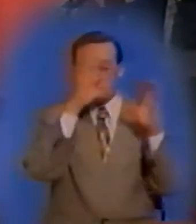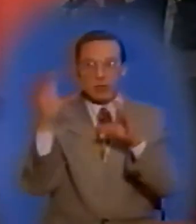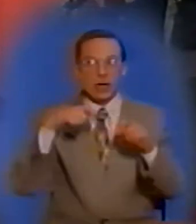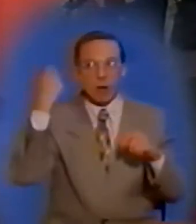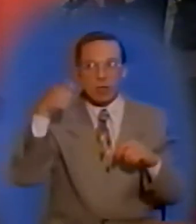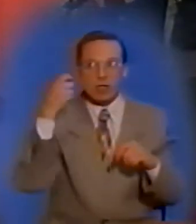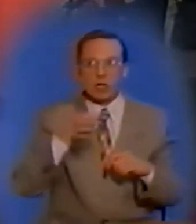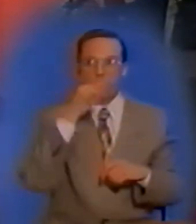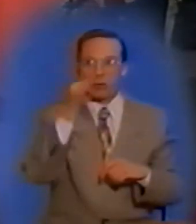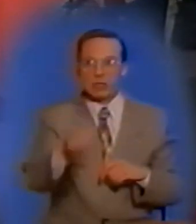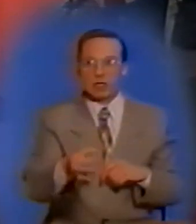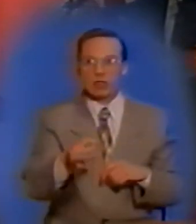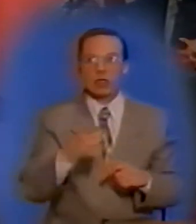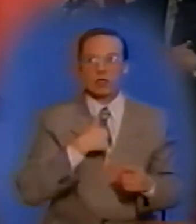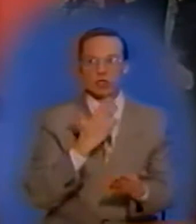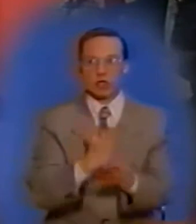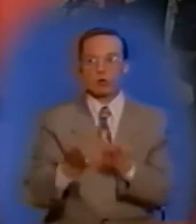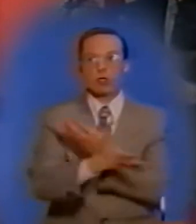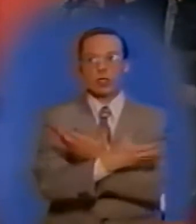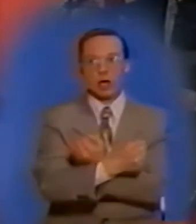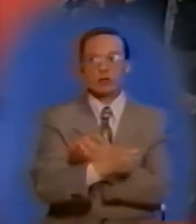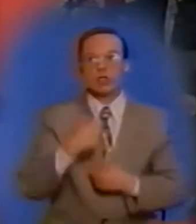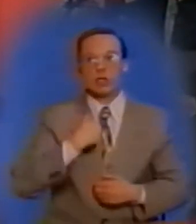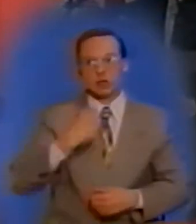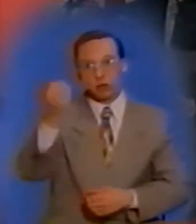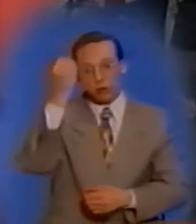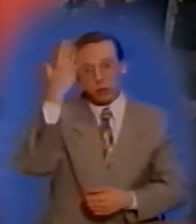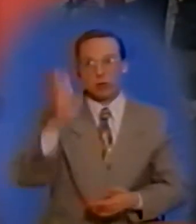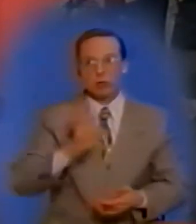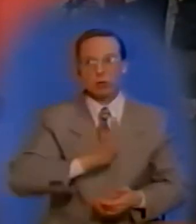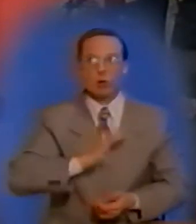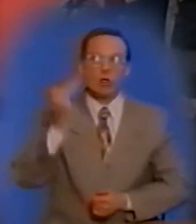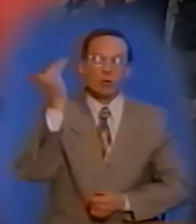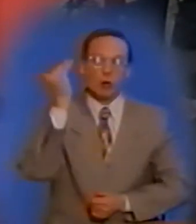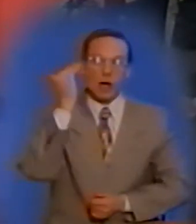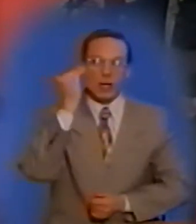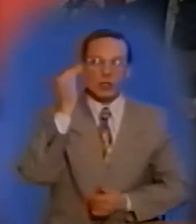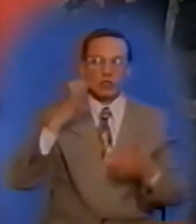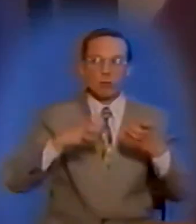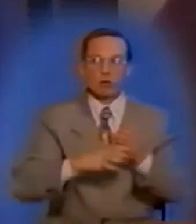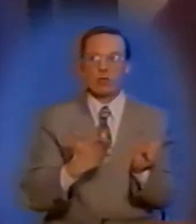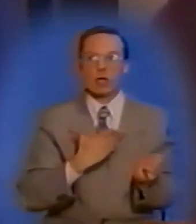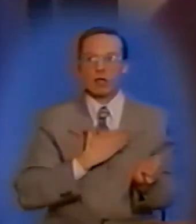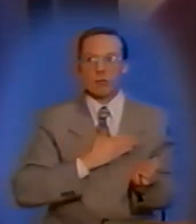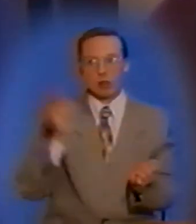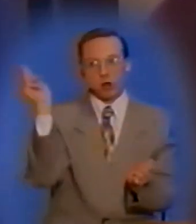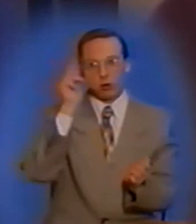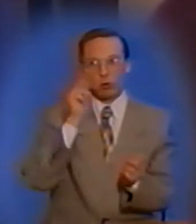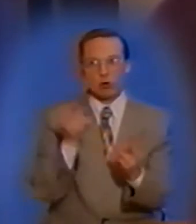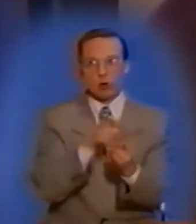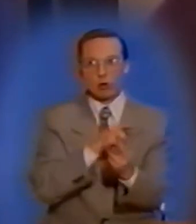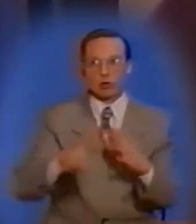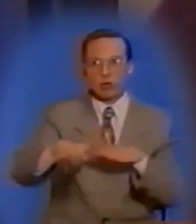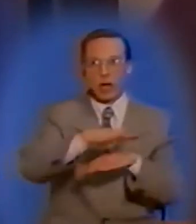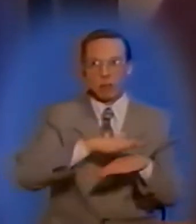Ir pasakyti, vat, aš esu gėjus. Ir aš suprantu, kad būtų moralinis spaudimas mano kursiokų tarpe, kad aš